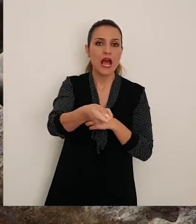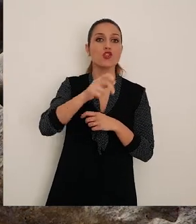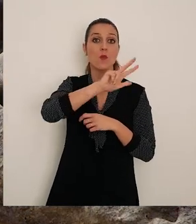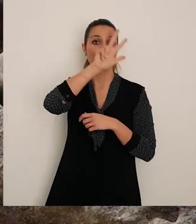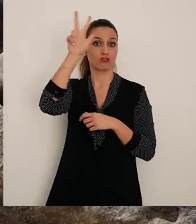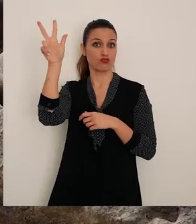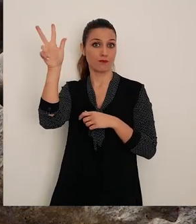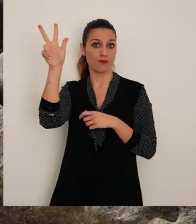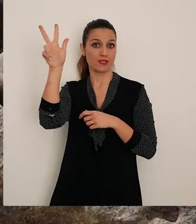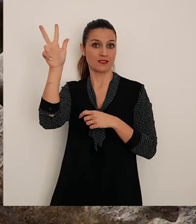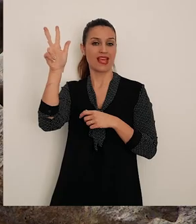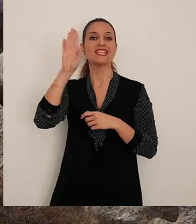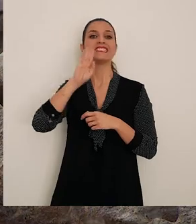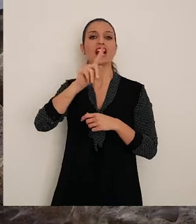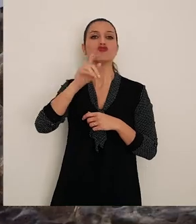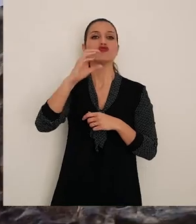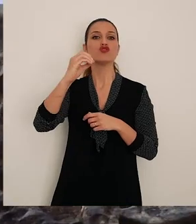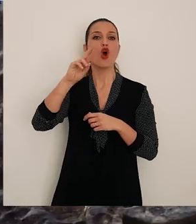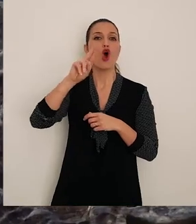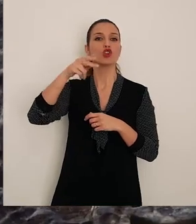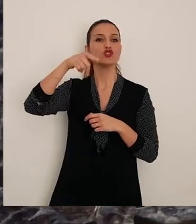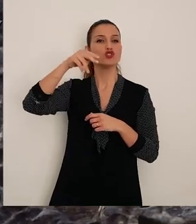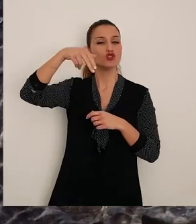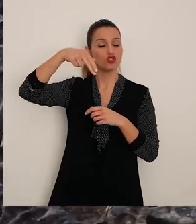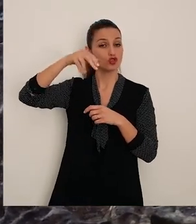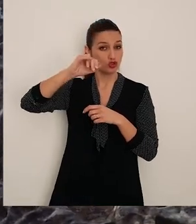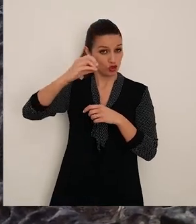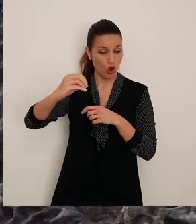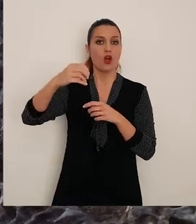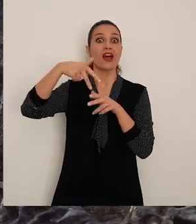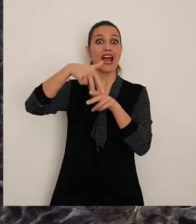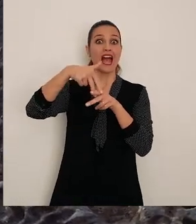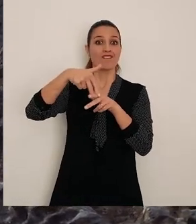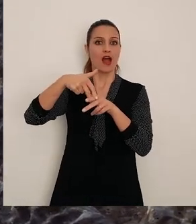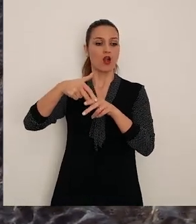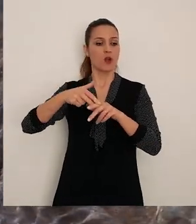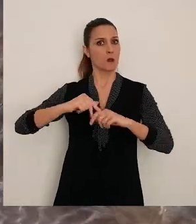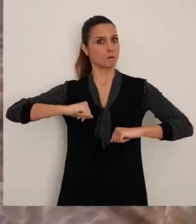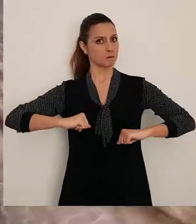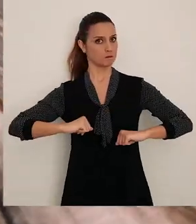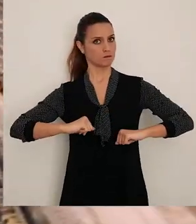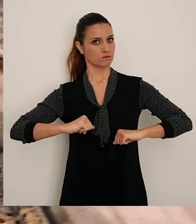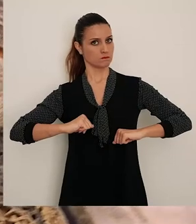una principessa e tenuto a bada da San Giorgio in groppa al suo cavallo.